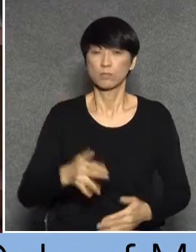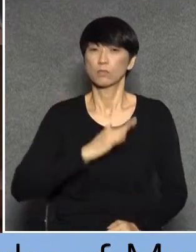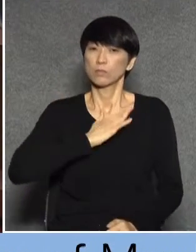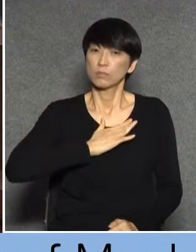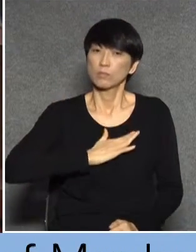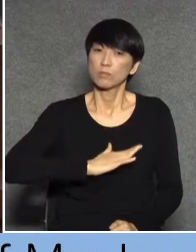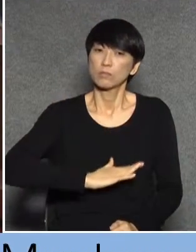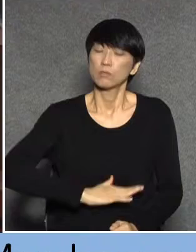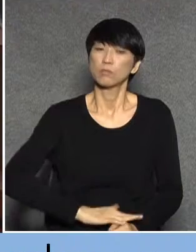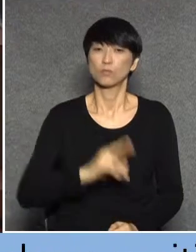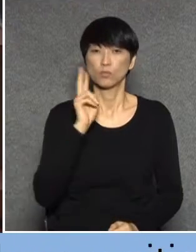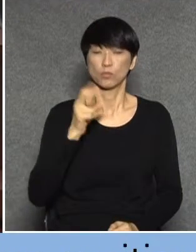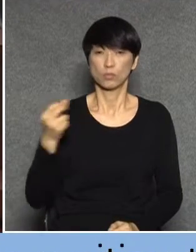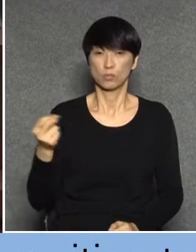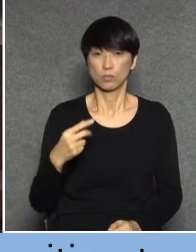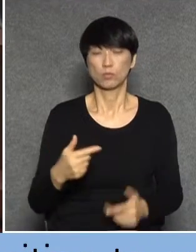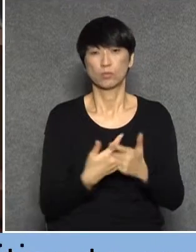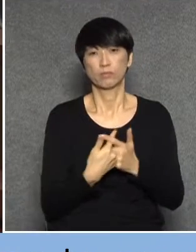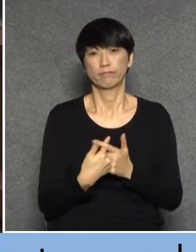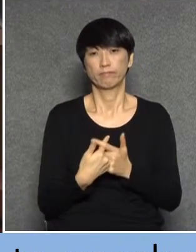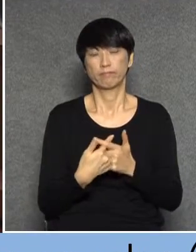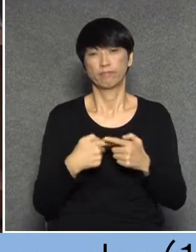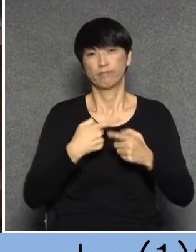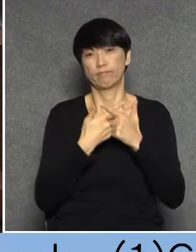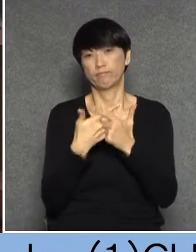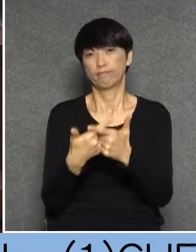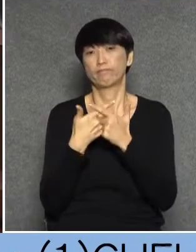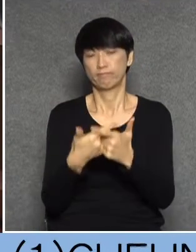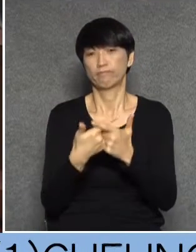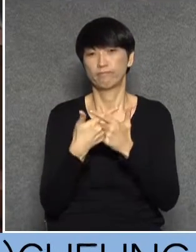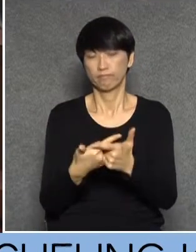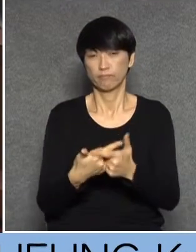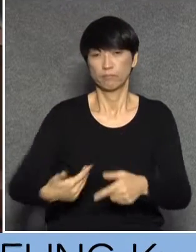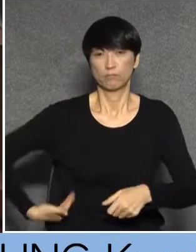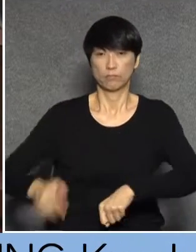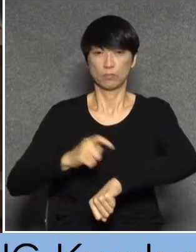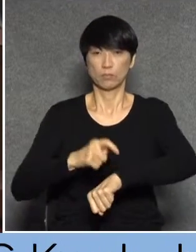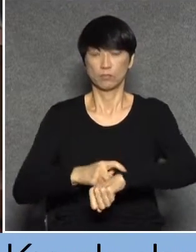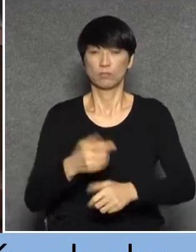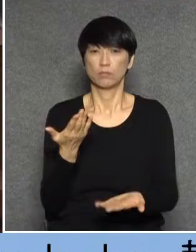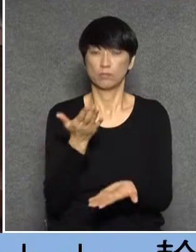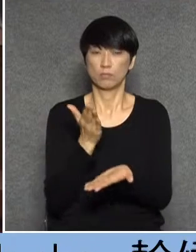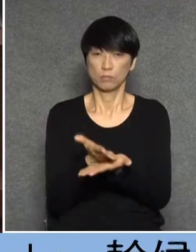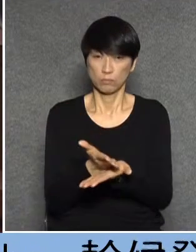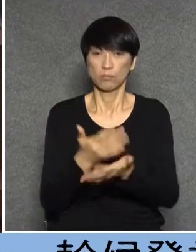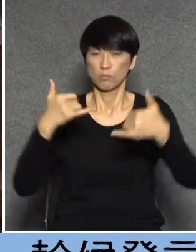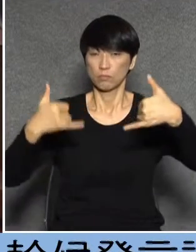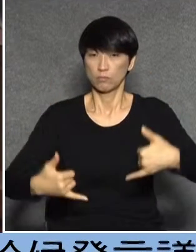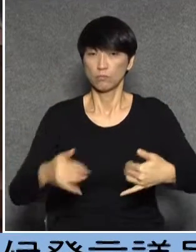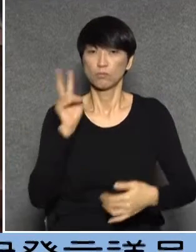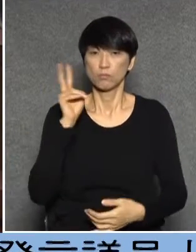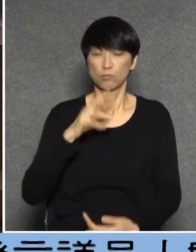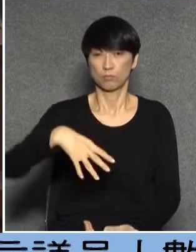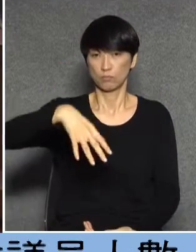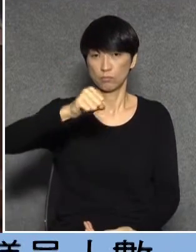咧，與其話再浪費互相抵消大家嘅時間，互相折磨嘅話咧，倒不如咧好啲坐低。如果加拿大能夠可以有個